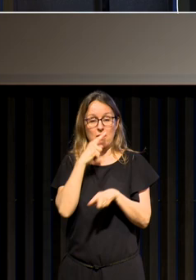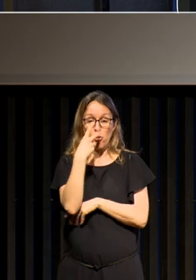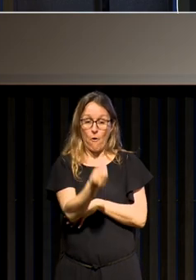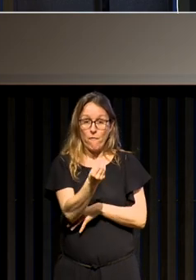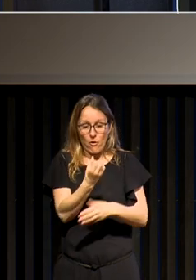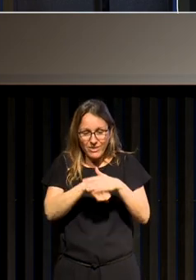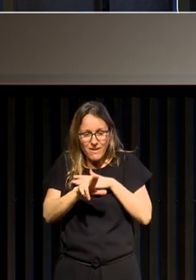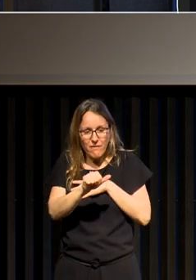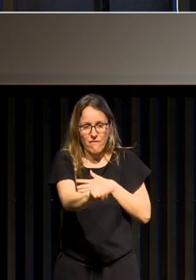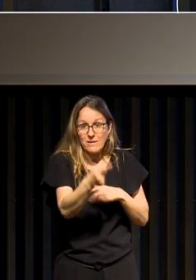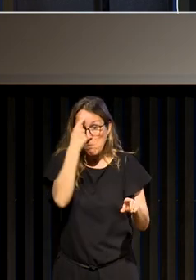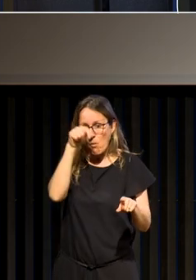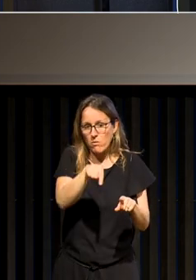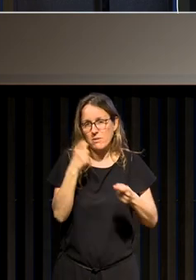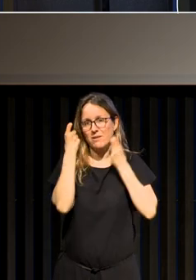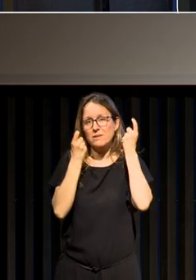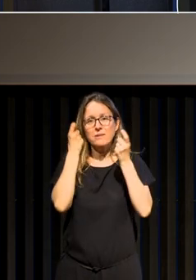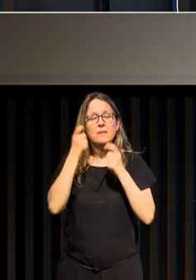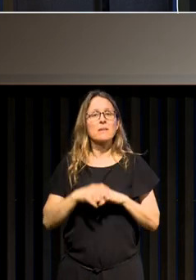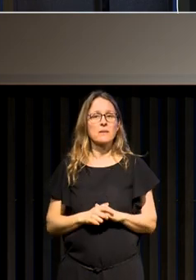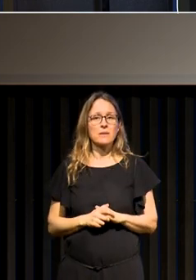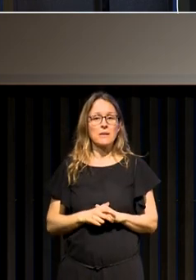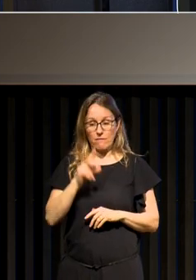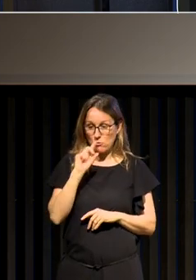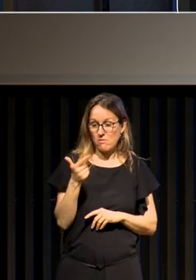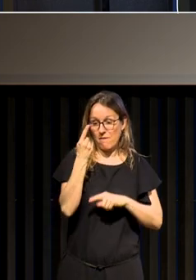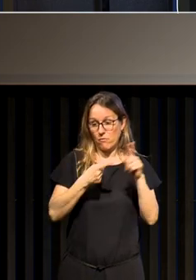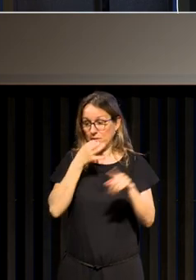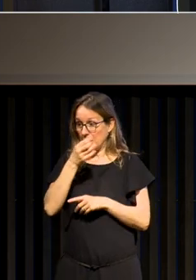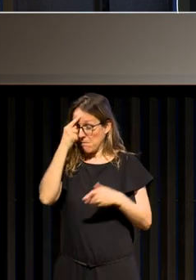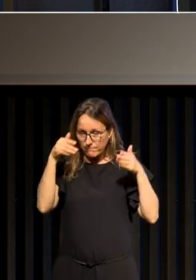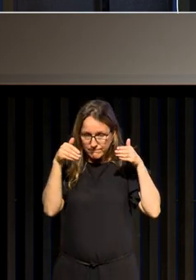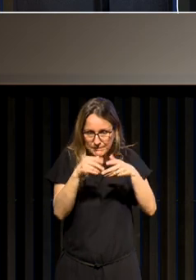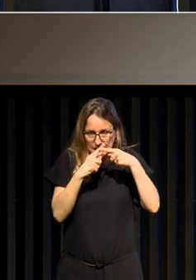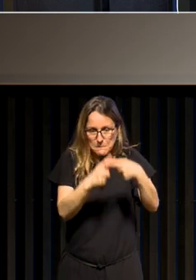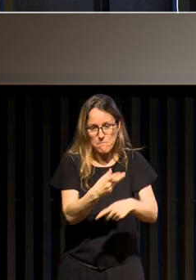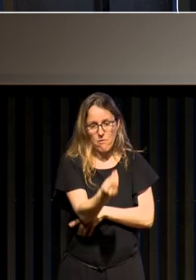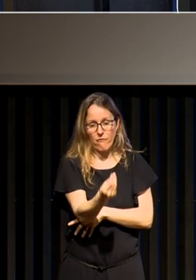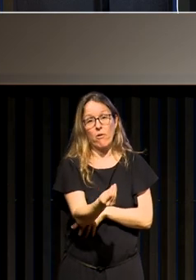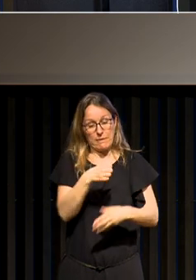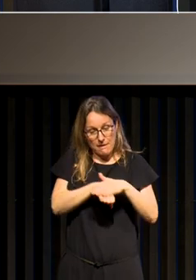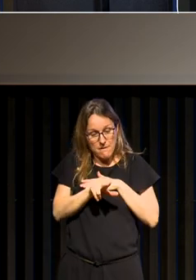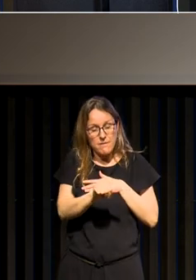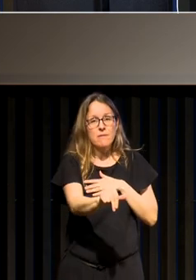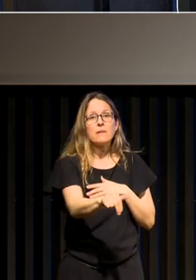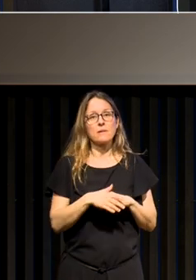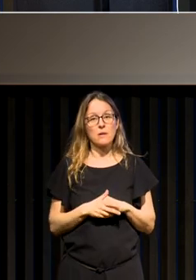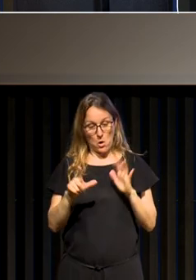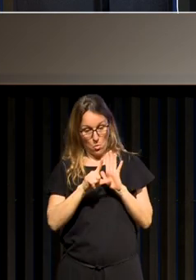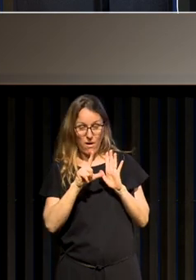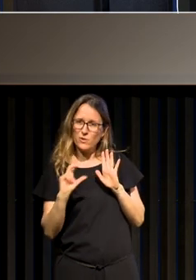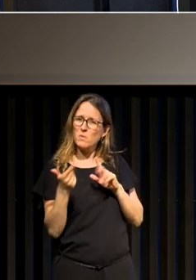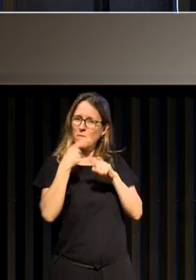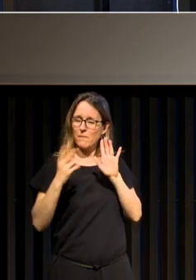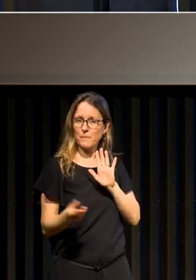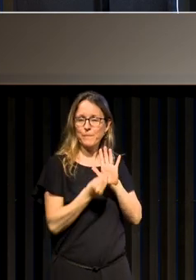naître. Deuxième fois que cet intérêt de l'enfant à naître, cette notion apparaît dans la loi. Alors,